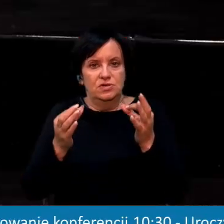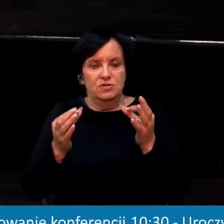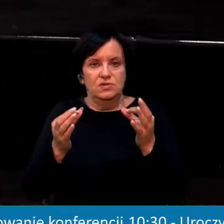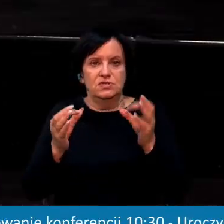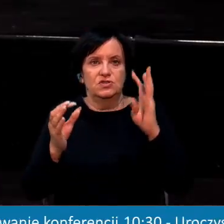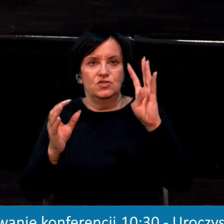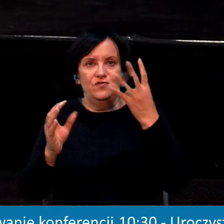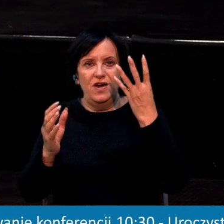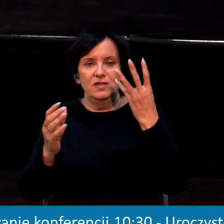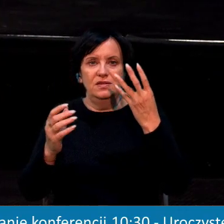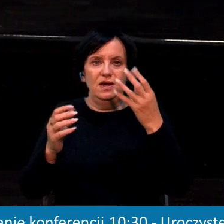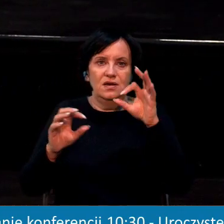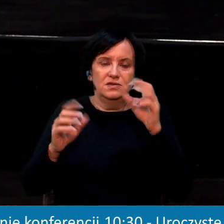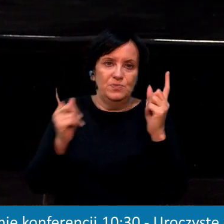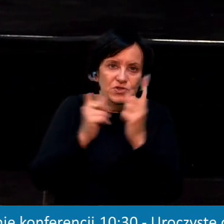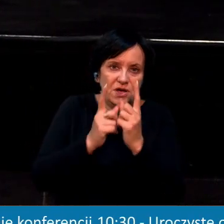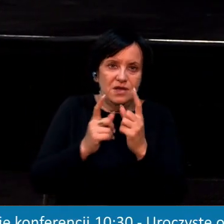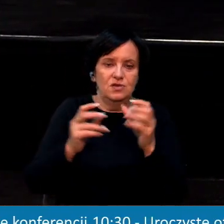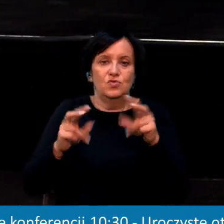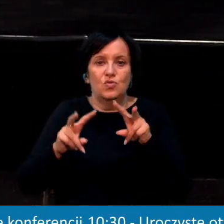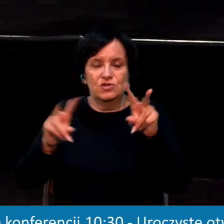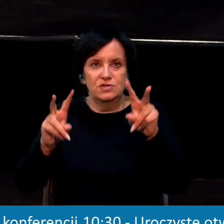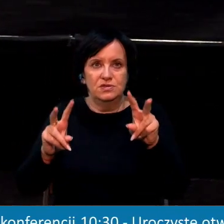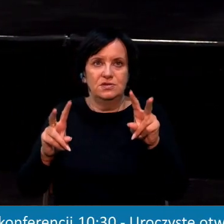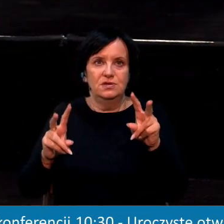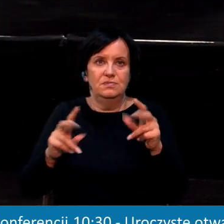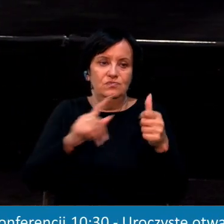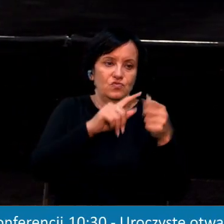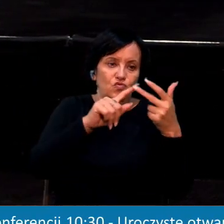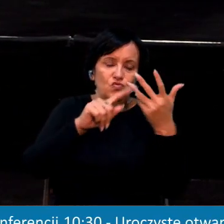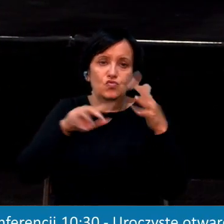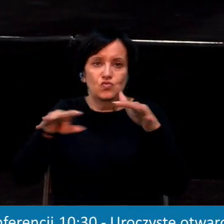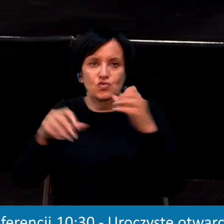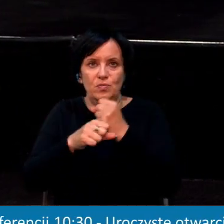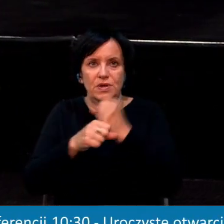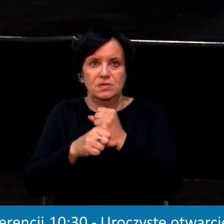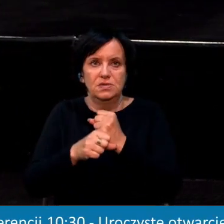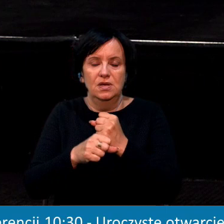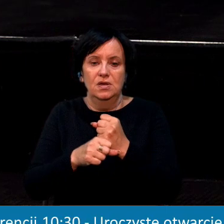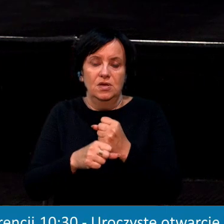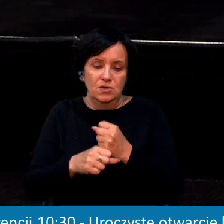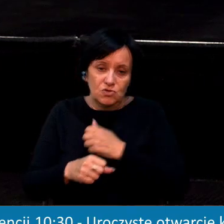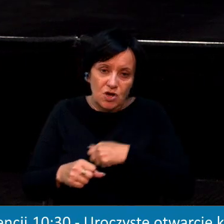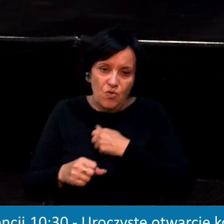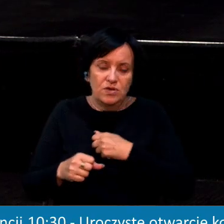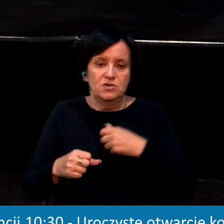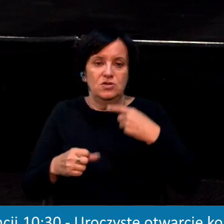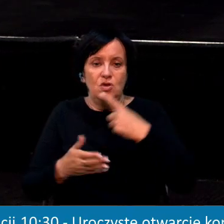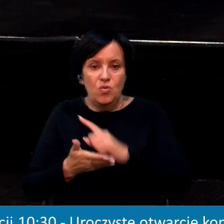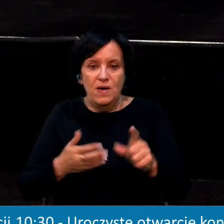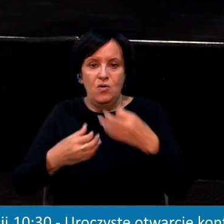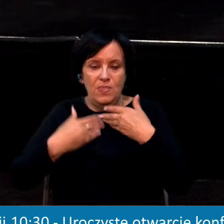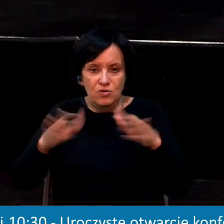czwarta impreza, że tak powiem, w której uczestniczę, chociaż częściowo. Przykro mi, że nie mogłam być na otwarciu, ale wiem, że pewnie moi koledzy byli,